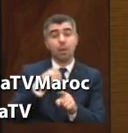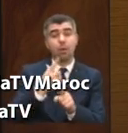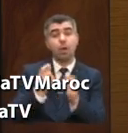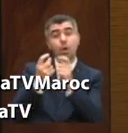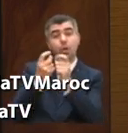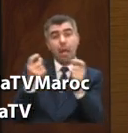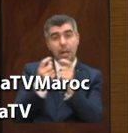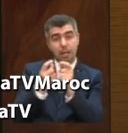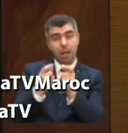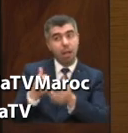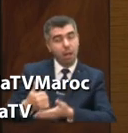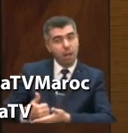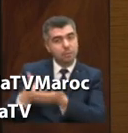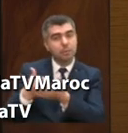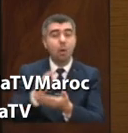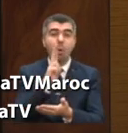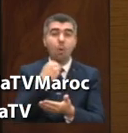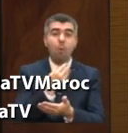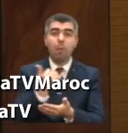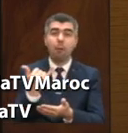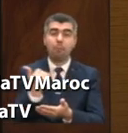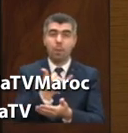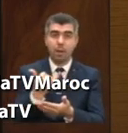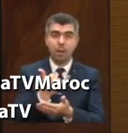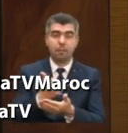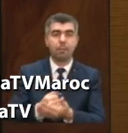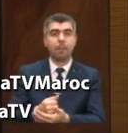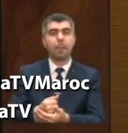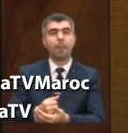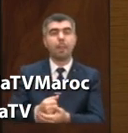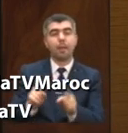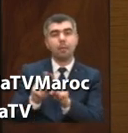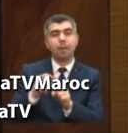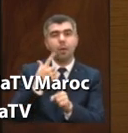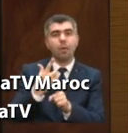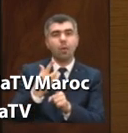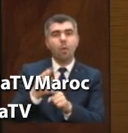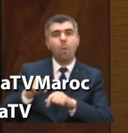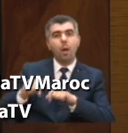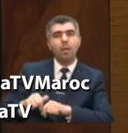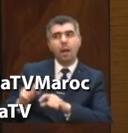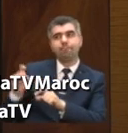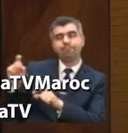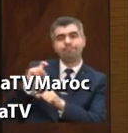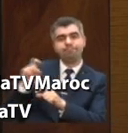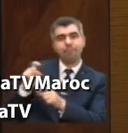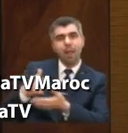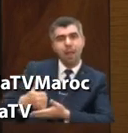للمقاولات المستحقة العالقة في ذمتها، مشيرين إلى بعض العراقيل المسطرية، حيث أن هذا الاستخلاص